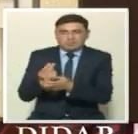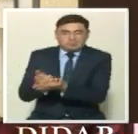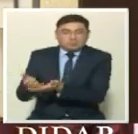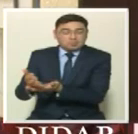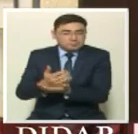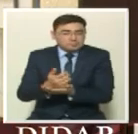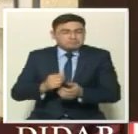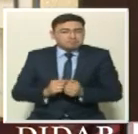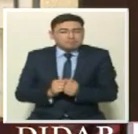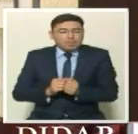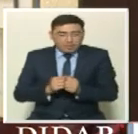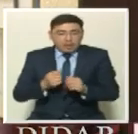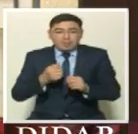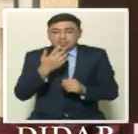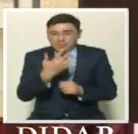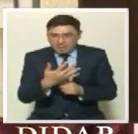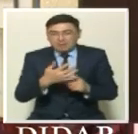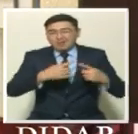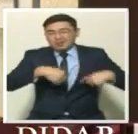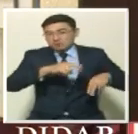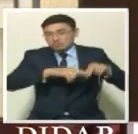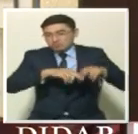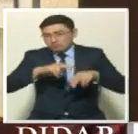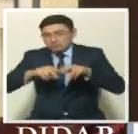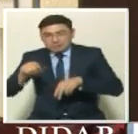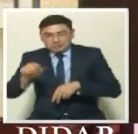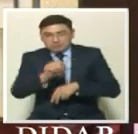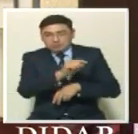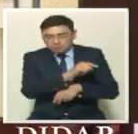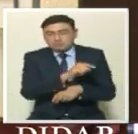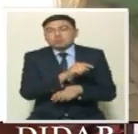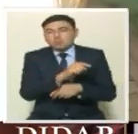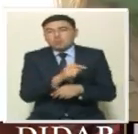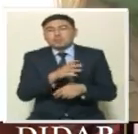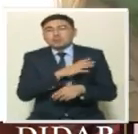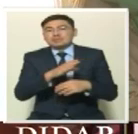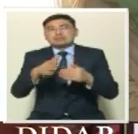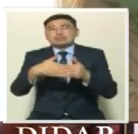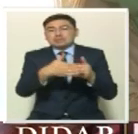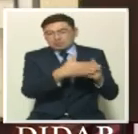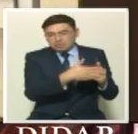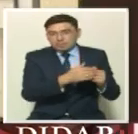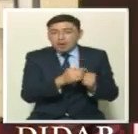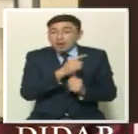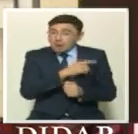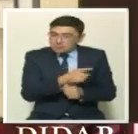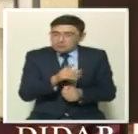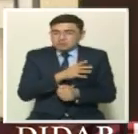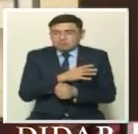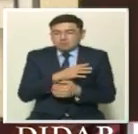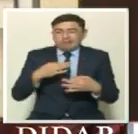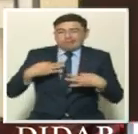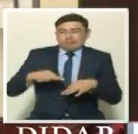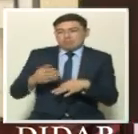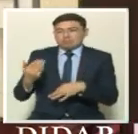году административная ответственность привлечена 5 строительных компаний, которые привлекали денег граждан на